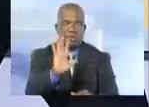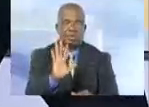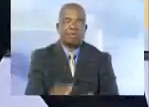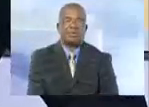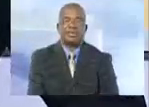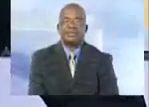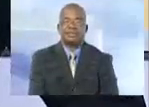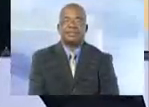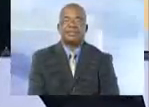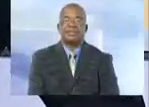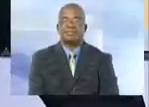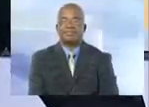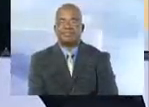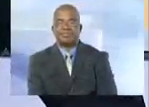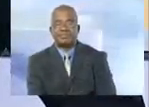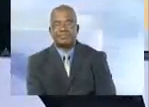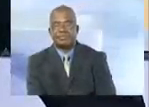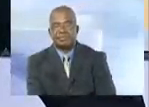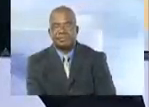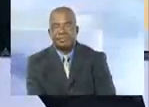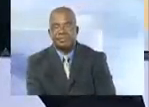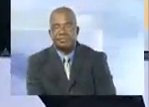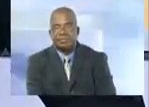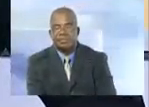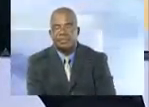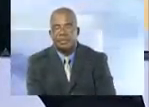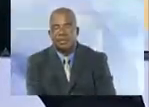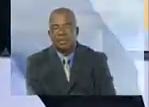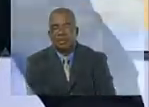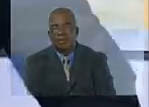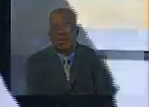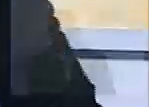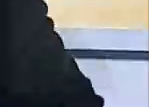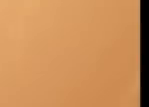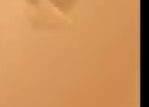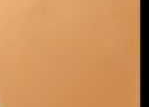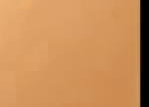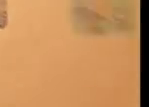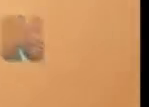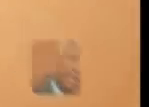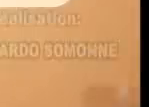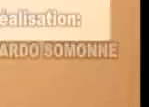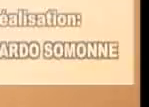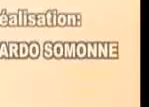de ce soir. Voilà, c'est ici qu'on s'arrête. Merci de votre attention.